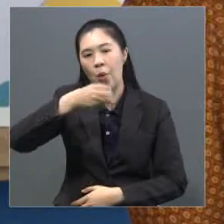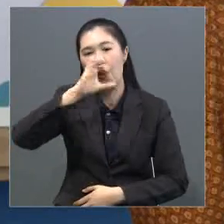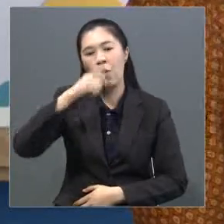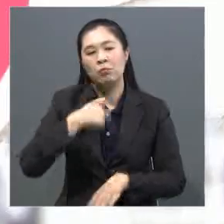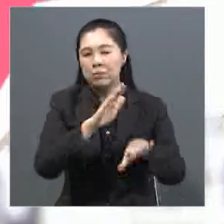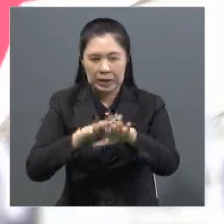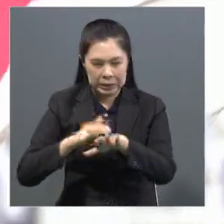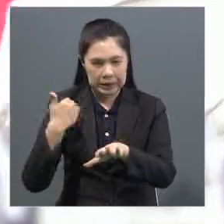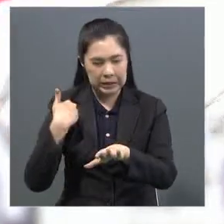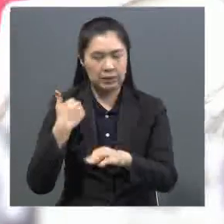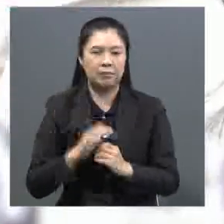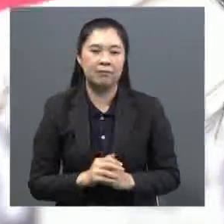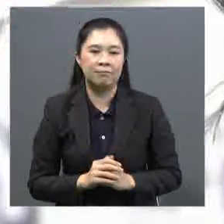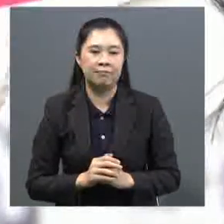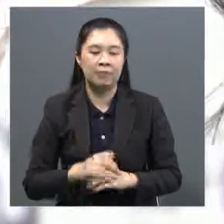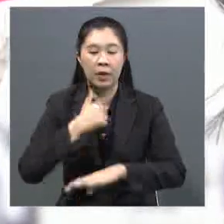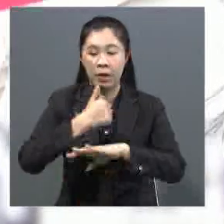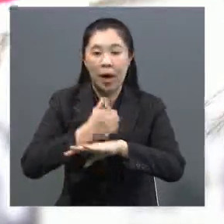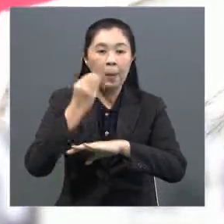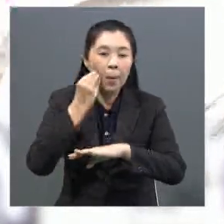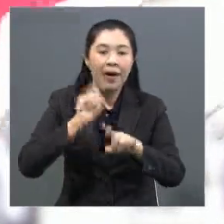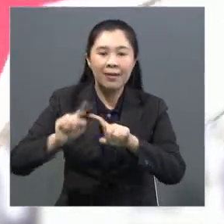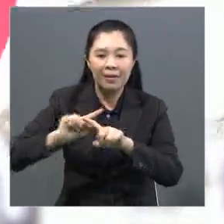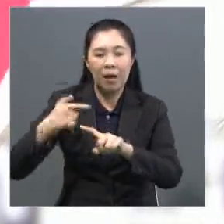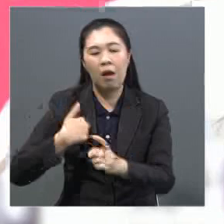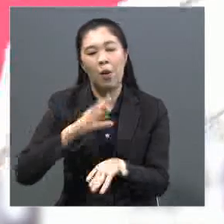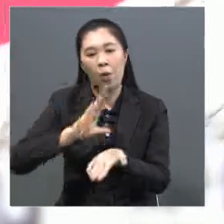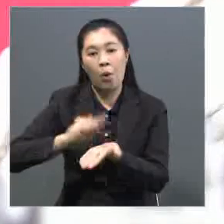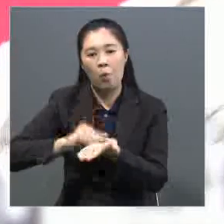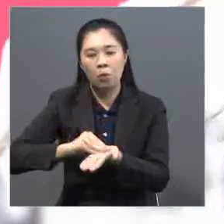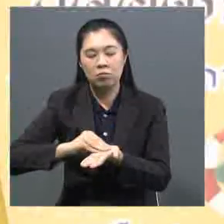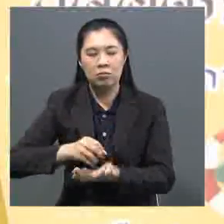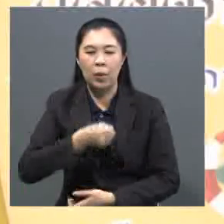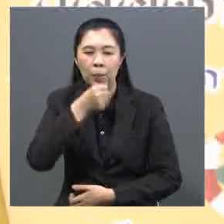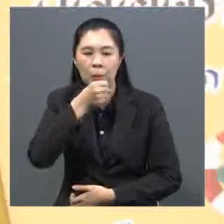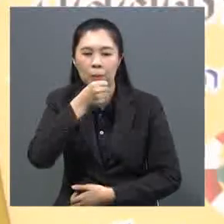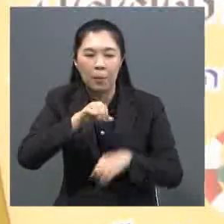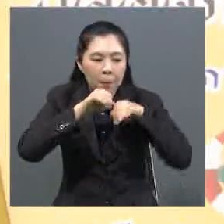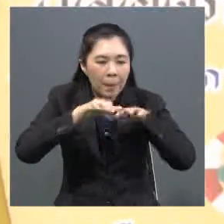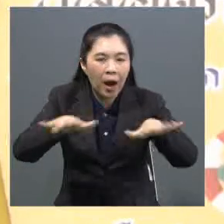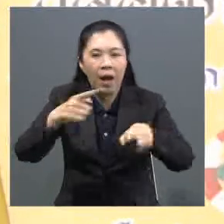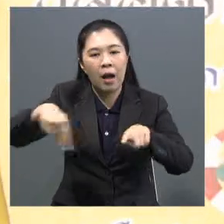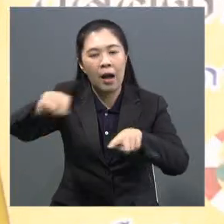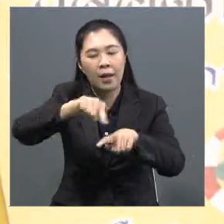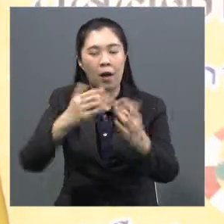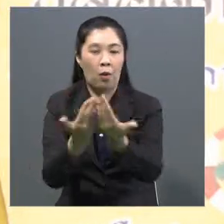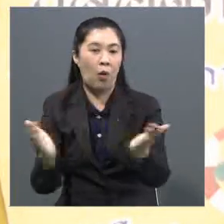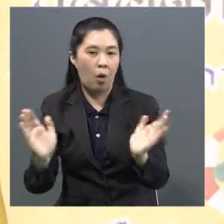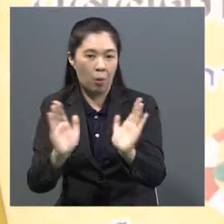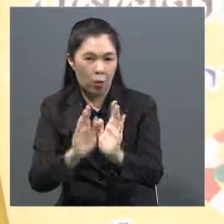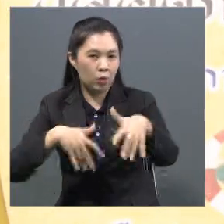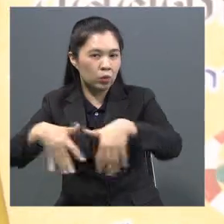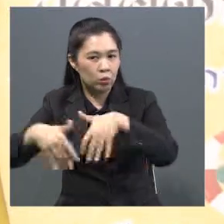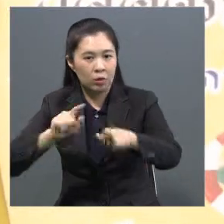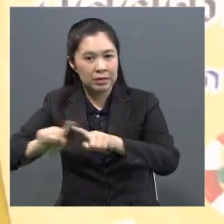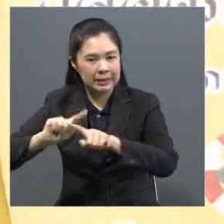การตั้งด่านขอขอให้กำนันผู้ใหญ่บ้านให้ข้อมูลกระตุ้นเตือนผ่านหอกระจายข่าวทุกเช้าและเรียกร้องให้คนในครอบครัวครับออกมาช่วยกัน